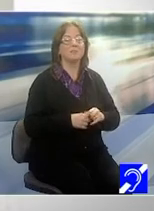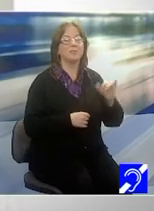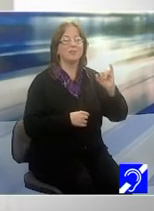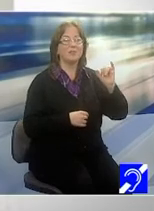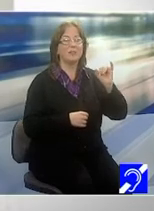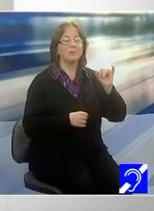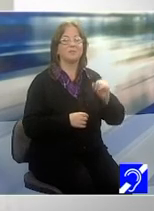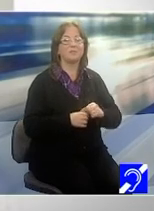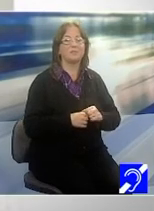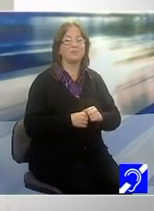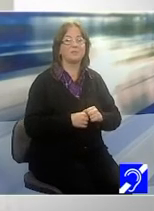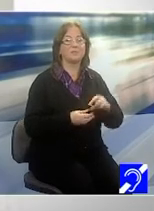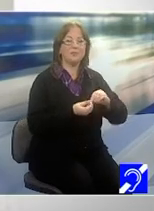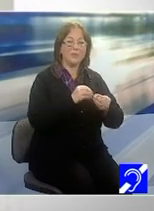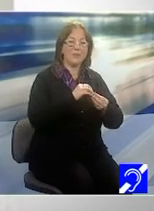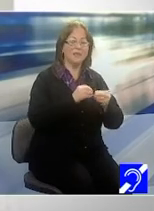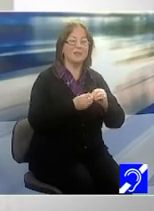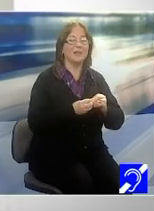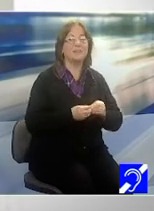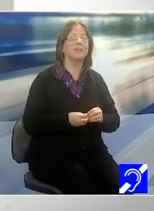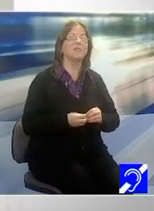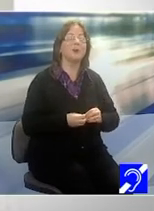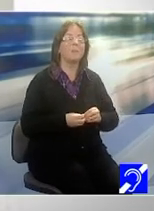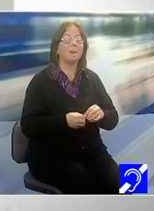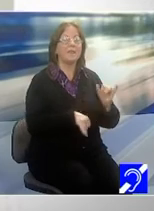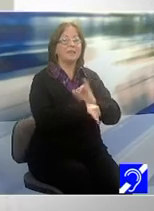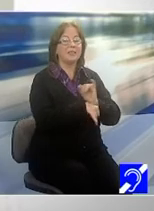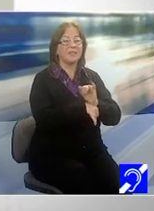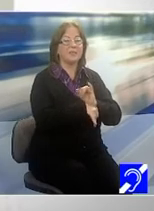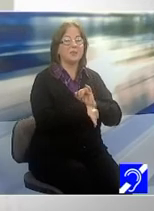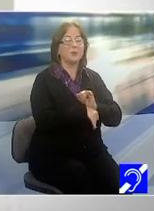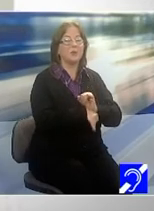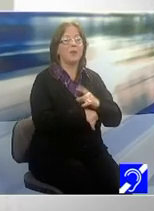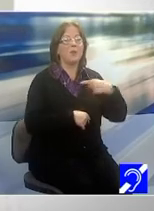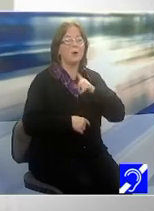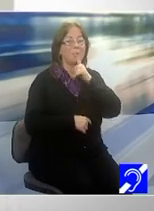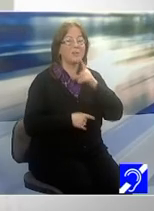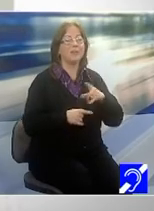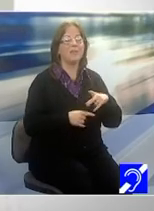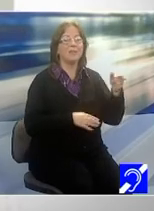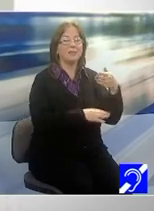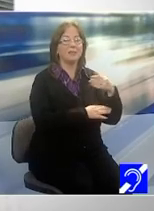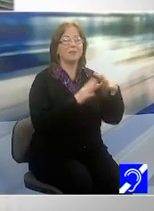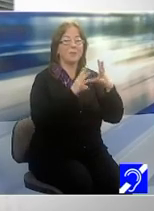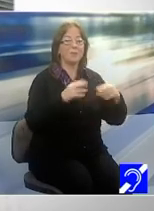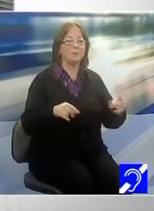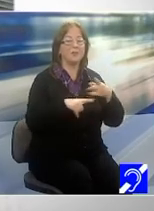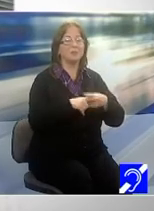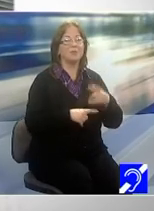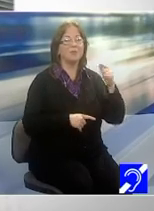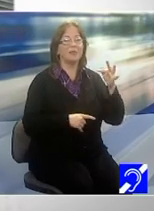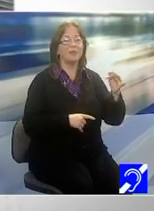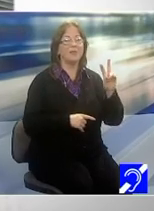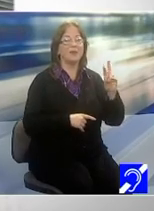atât din partea directorului Operei Naționale, Florin Estefan, cât mai ales din partea directorului TVR Cluj,